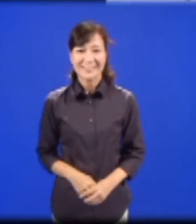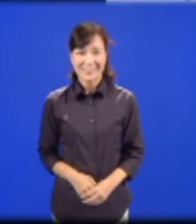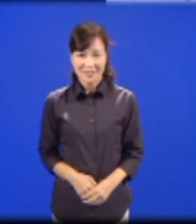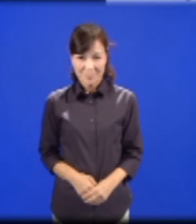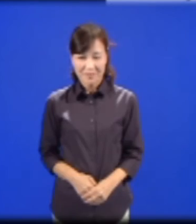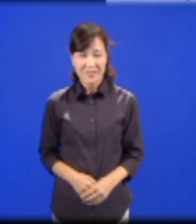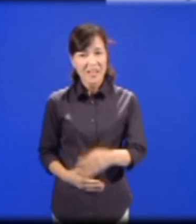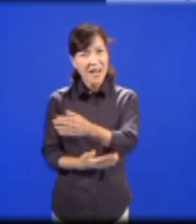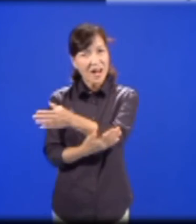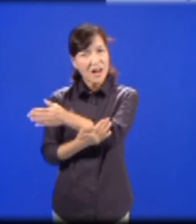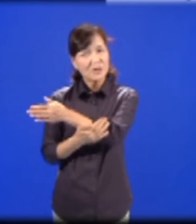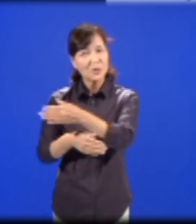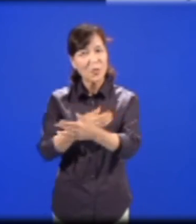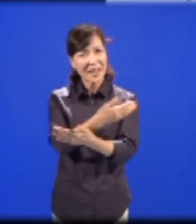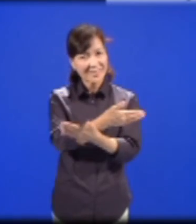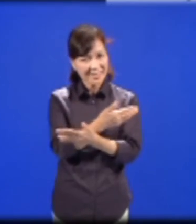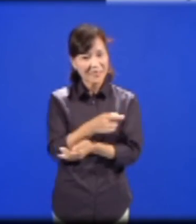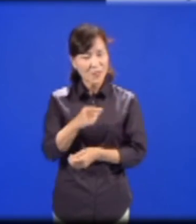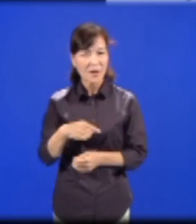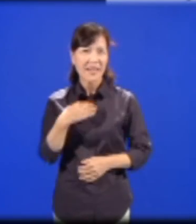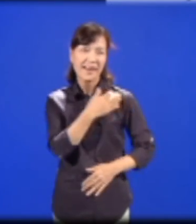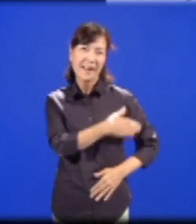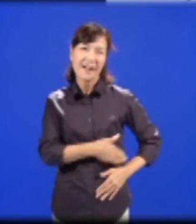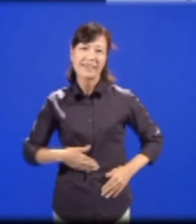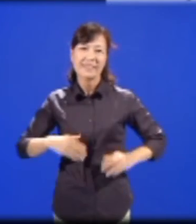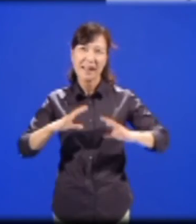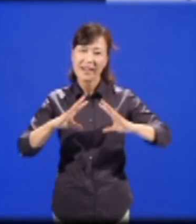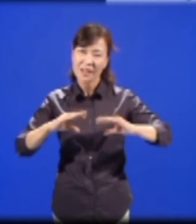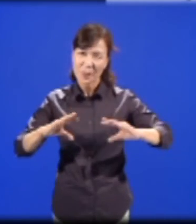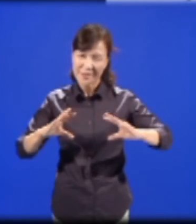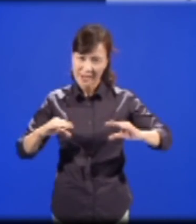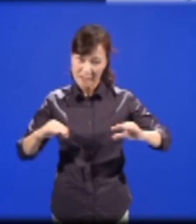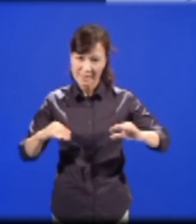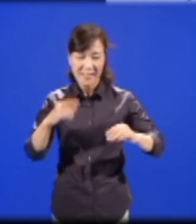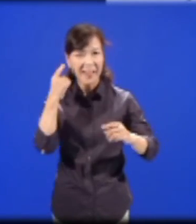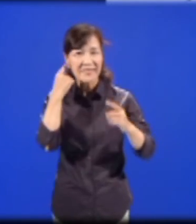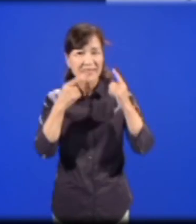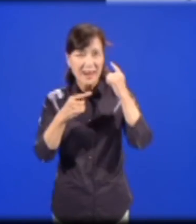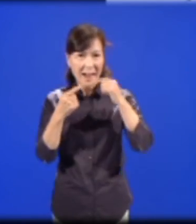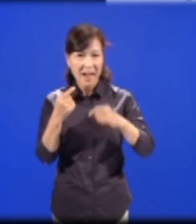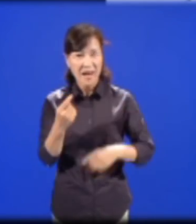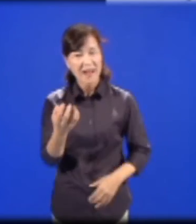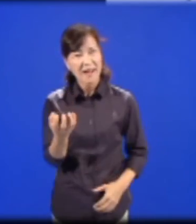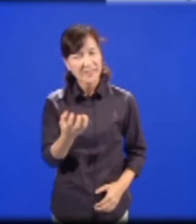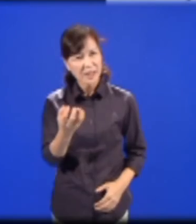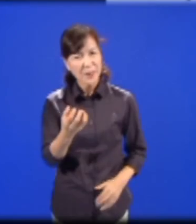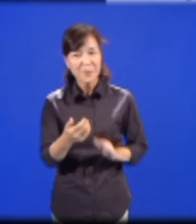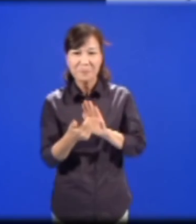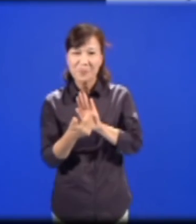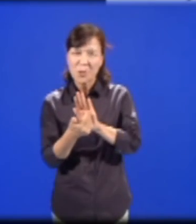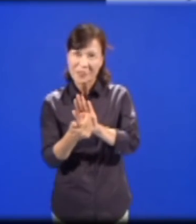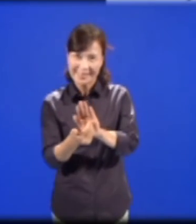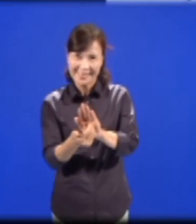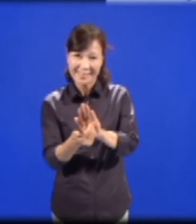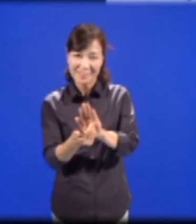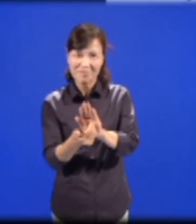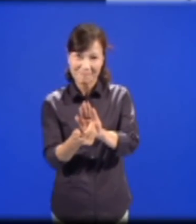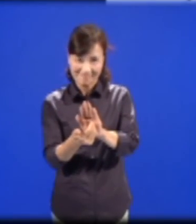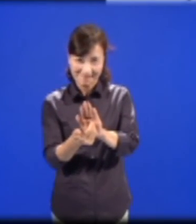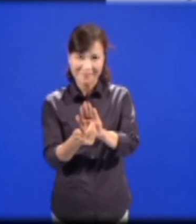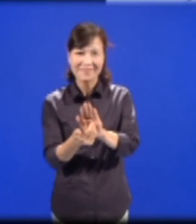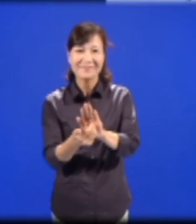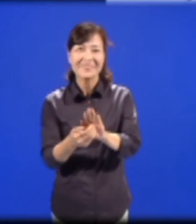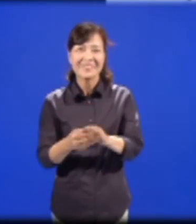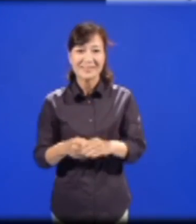ストレッチはですね、まあ、体の柔軟性を高めてですね、まあ、怪我とかですね、まあ、痛みなんかをですね予防します